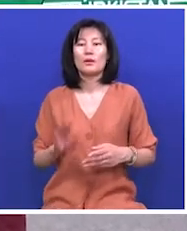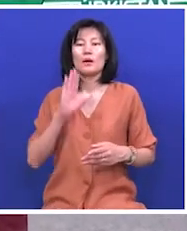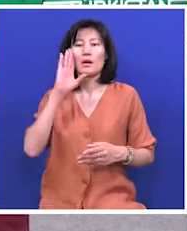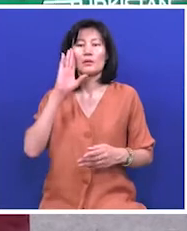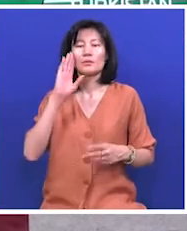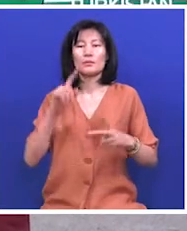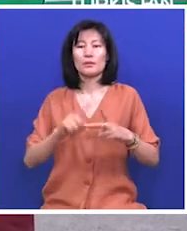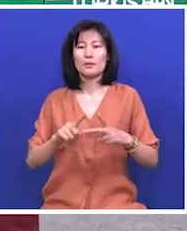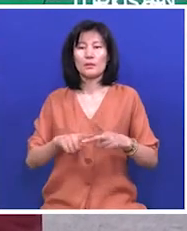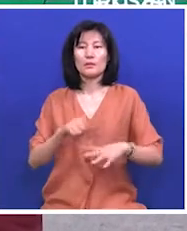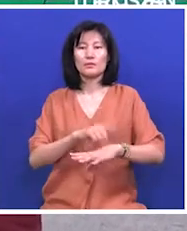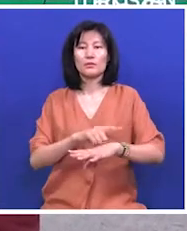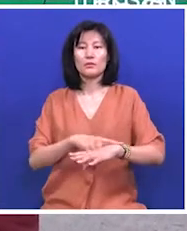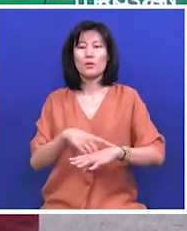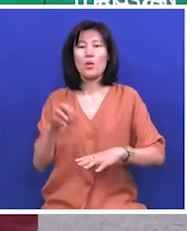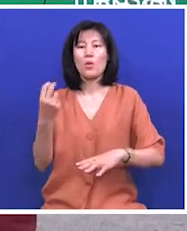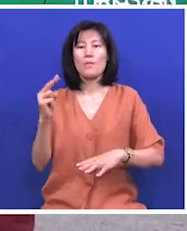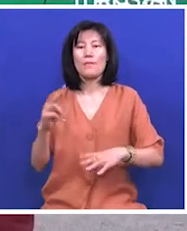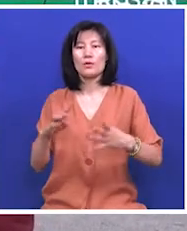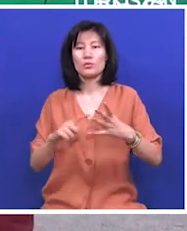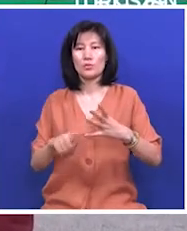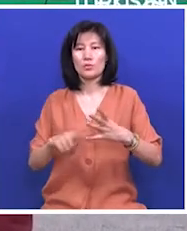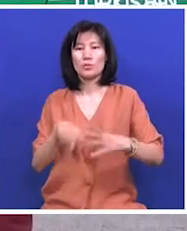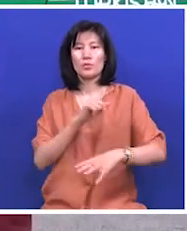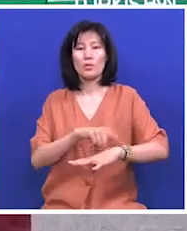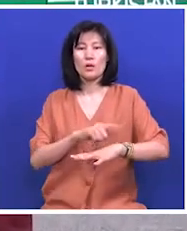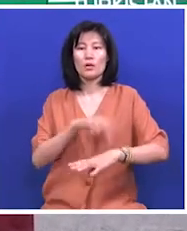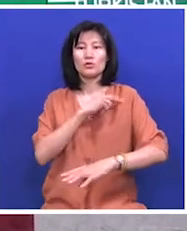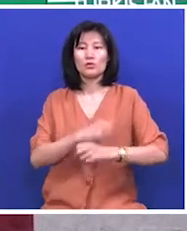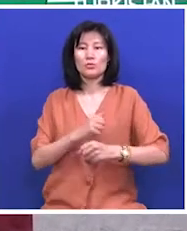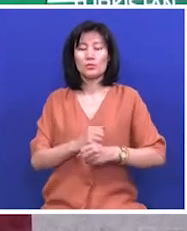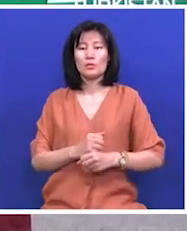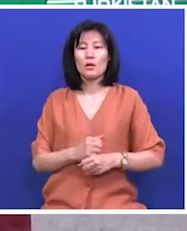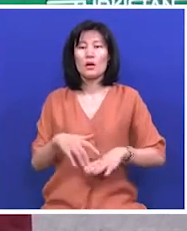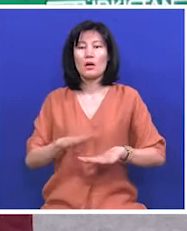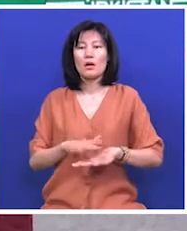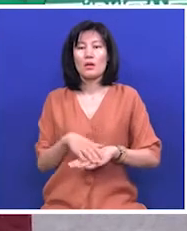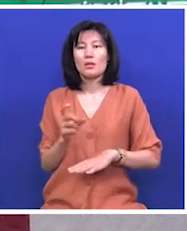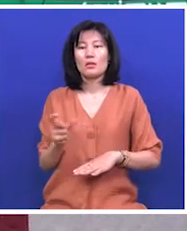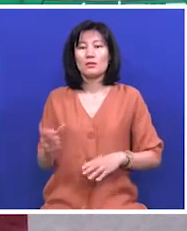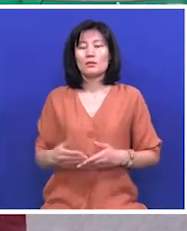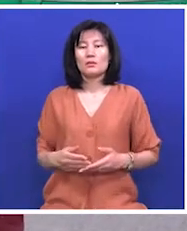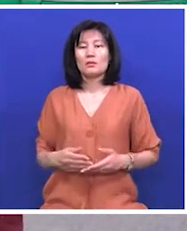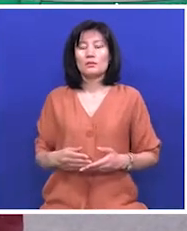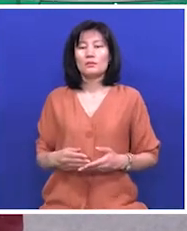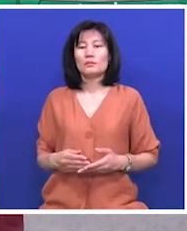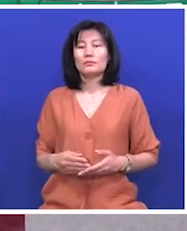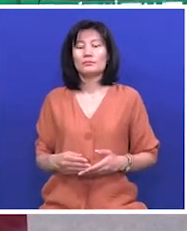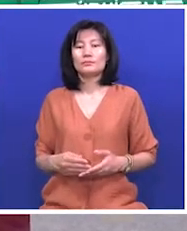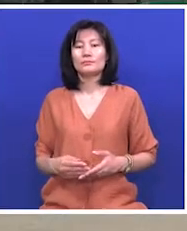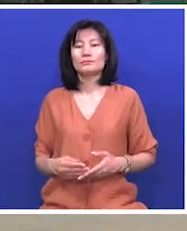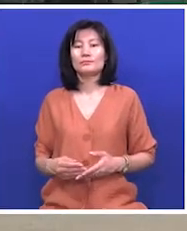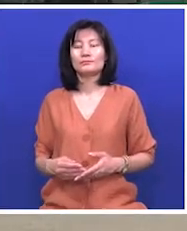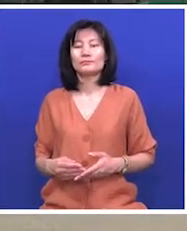азанда 2 сағат, кешке 2 сағат, түстенге 2 сағат, 4 сағат жұмыс істеп отқан жағдай бар. Халықтың ойынан шықпасақ та барынша